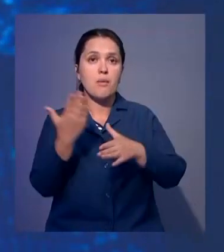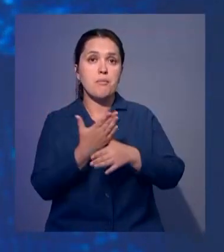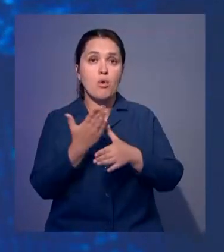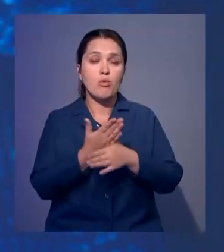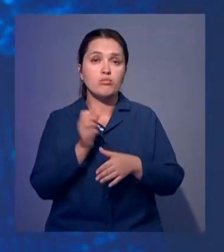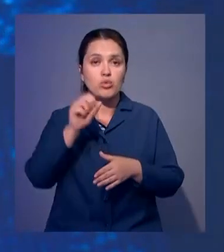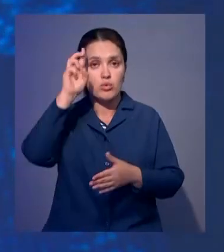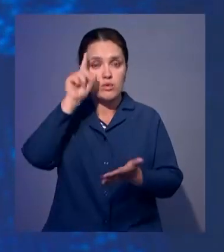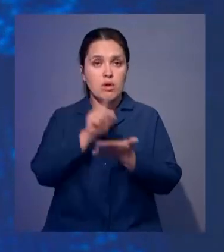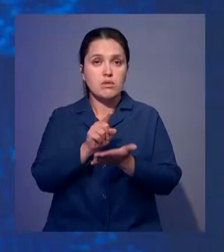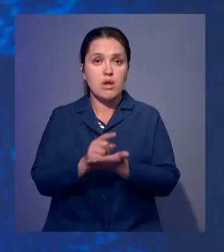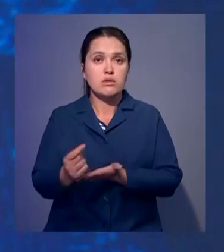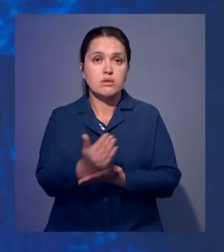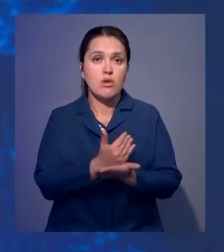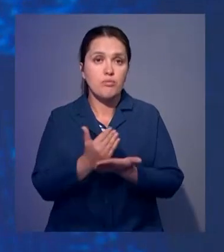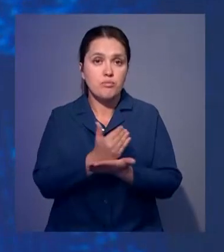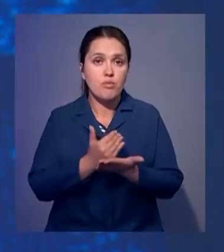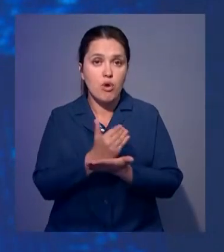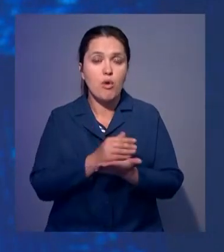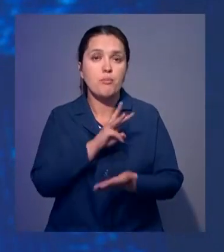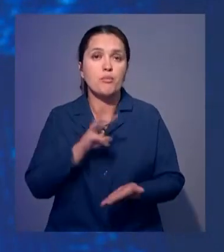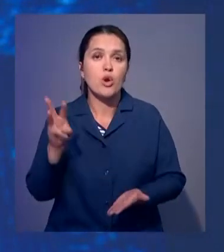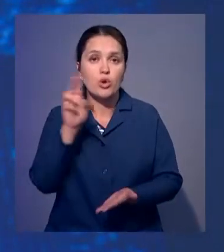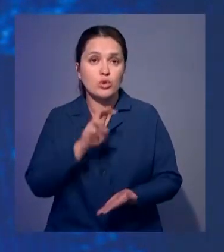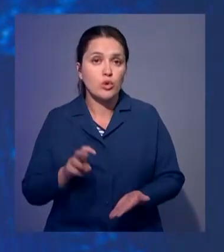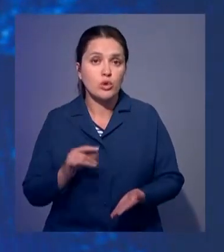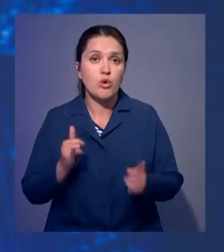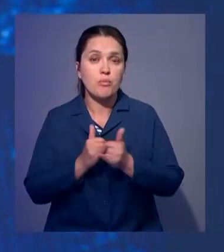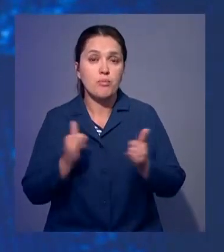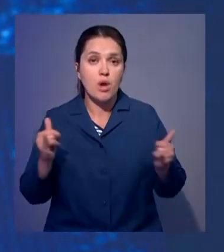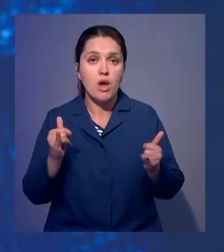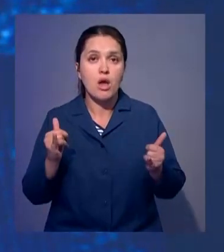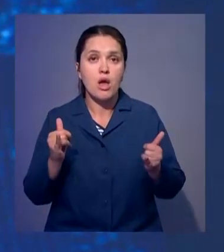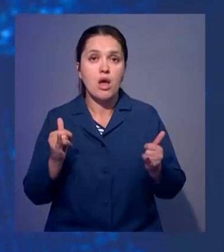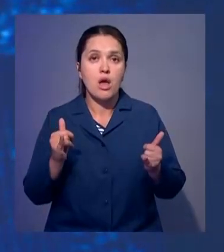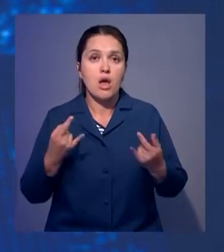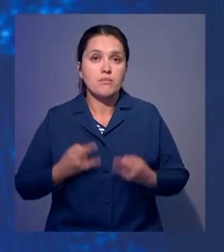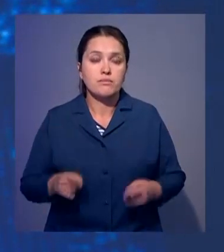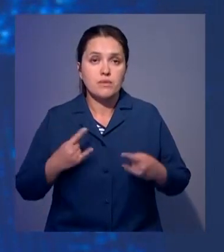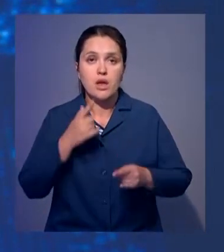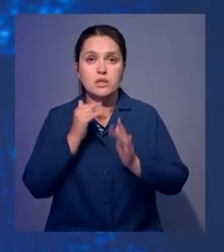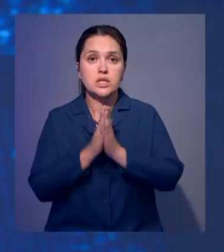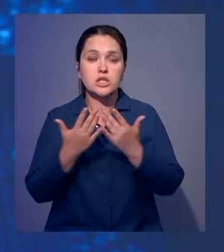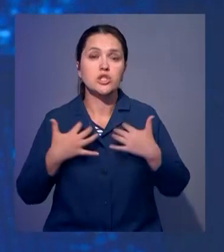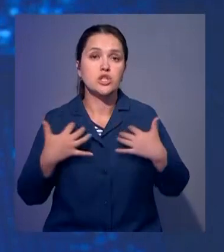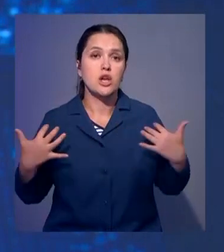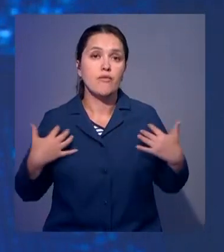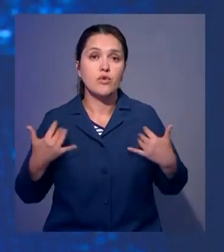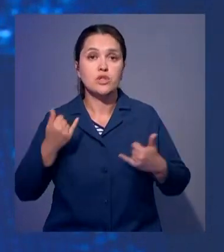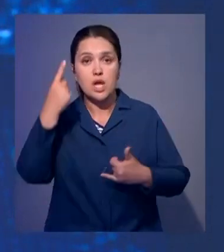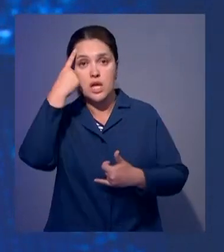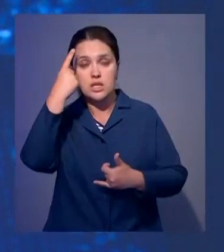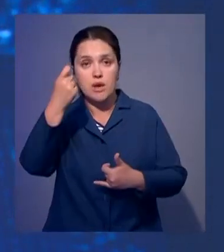казну государства на тысячи или даже миллионы долларов, но и приумножить популяцию краснокнижных животных. Об этом сегодня